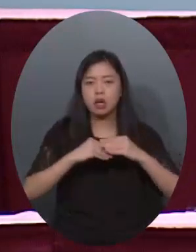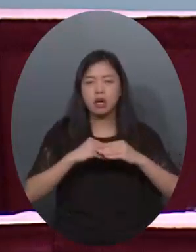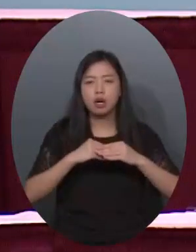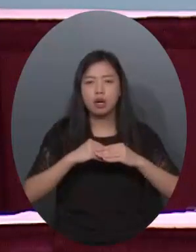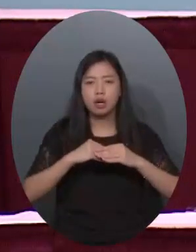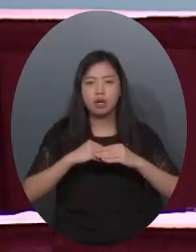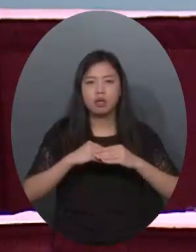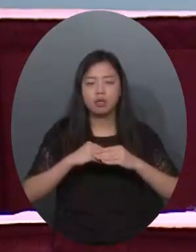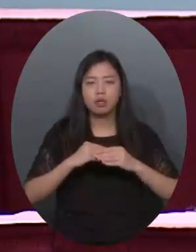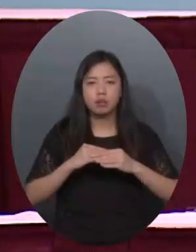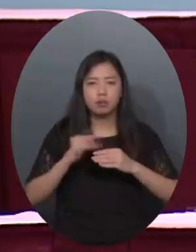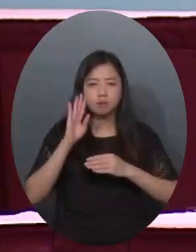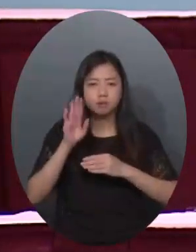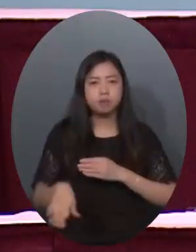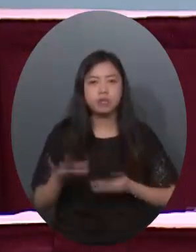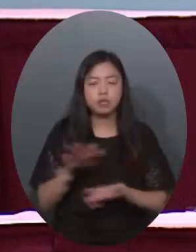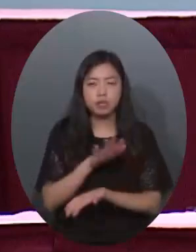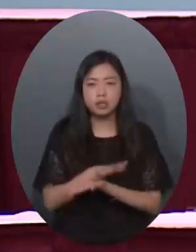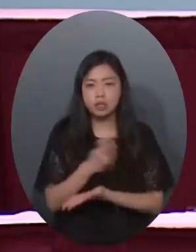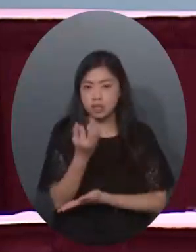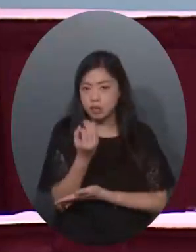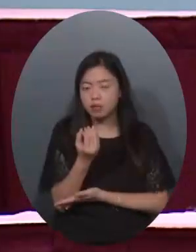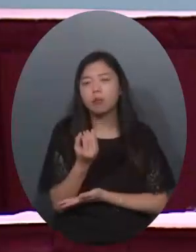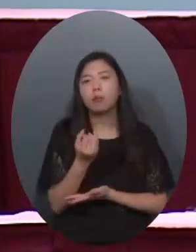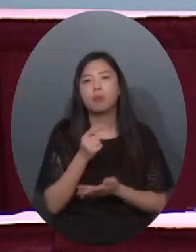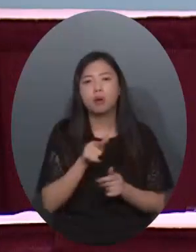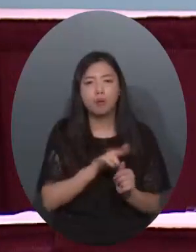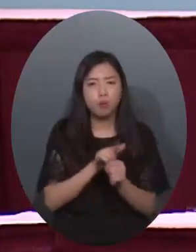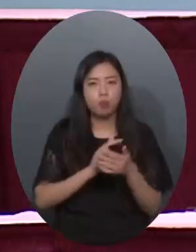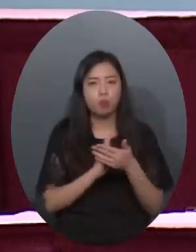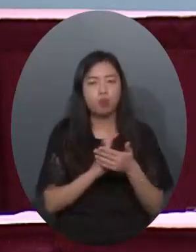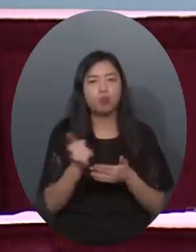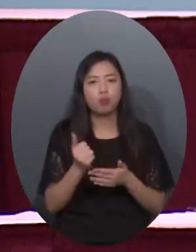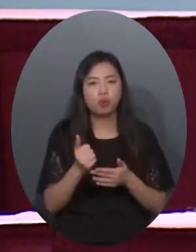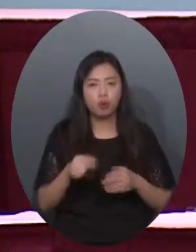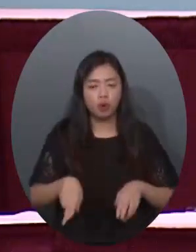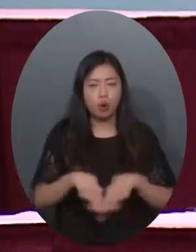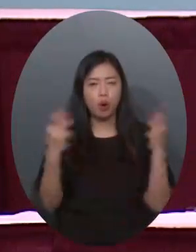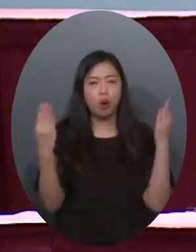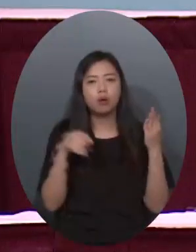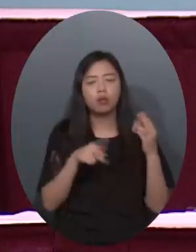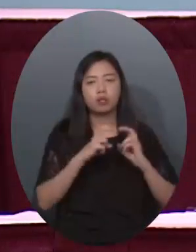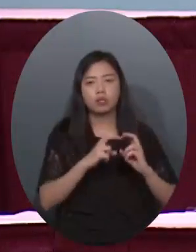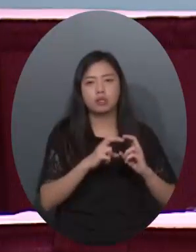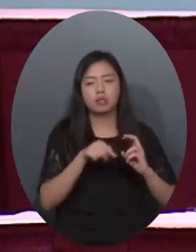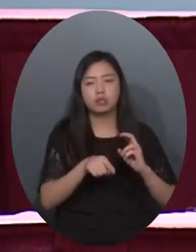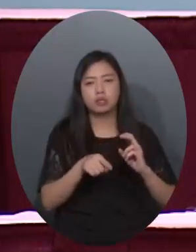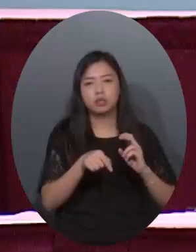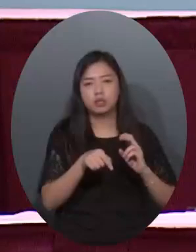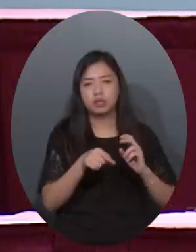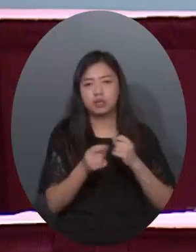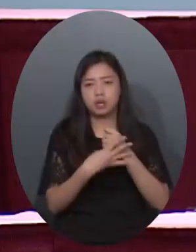期30年的營運及維修服務，開通深圳地鐵4號線北延